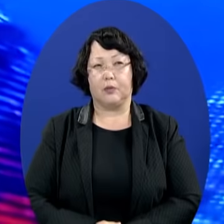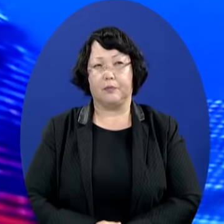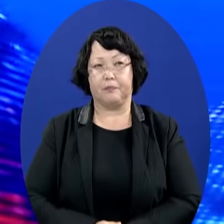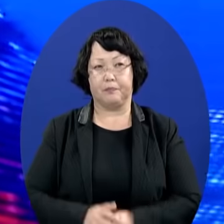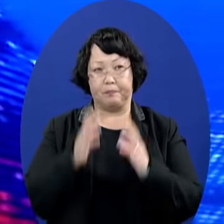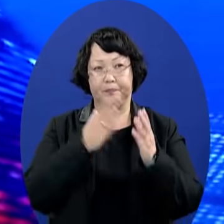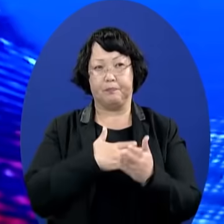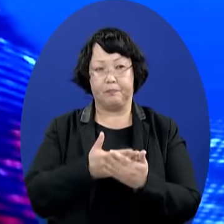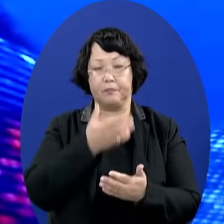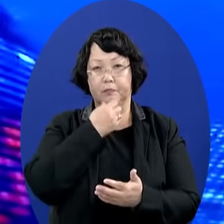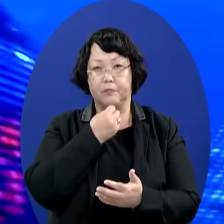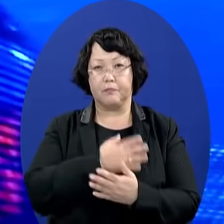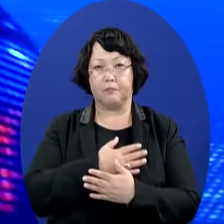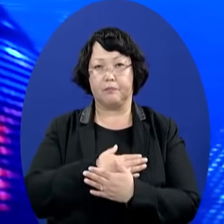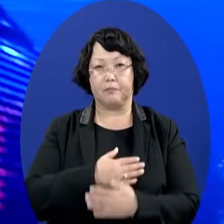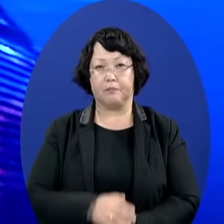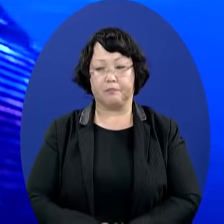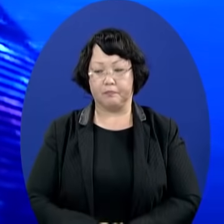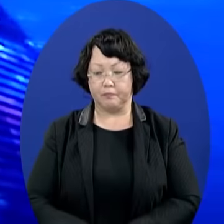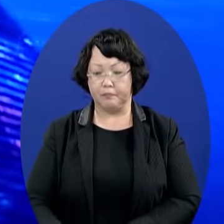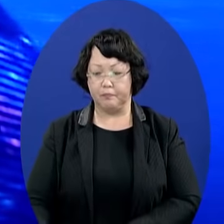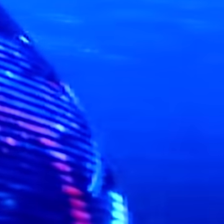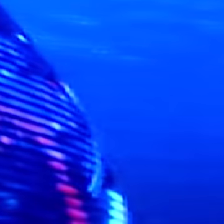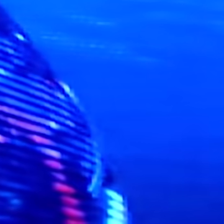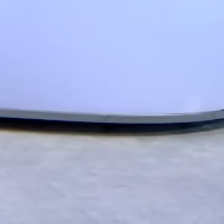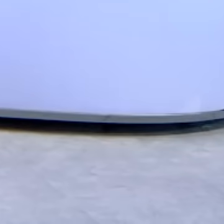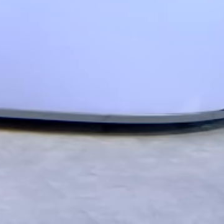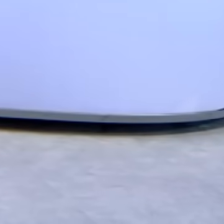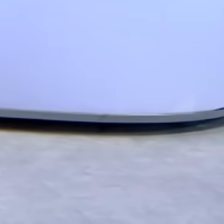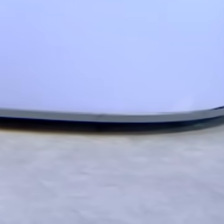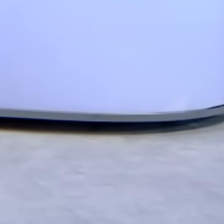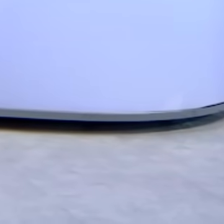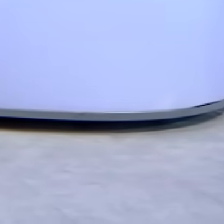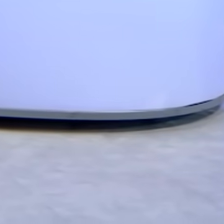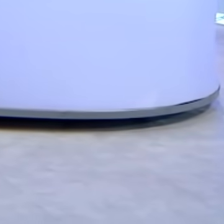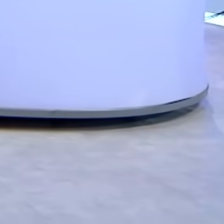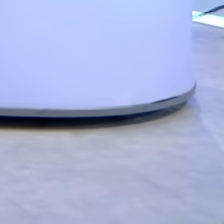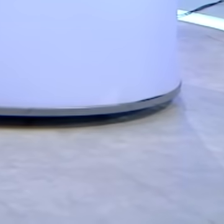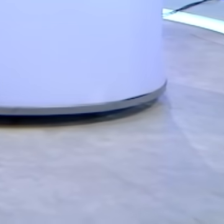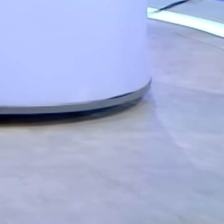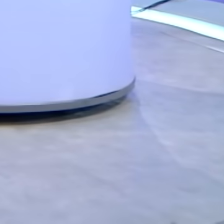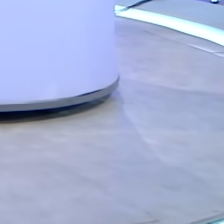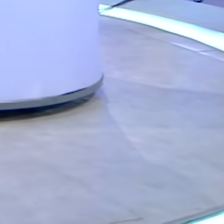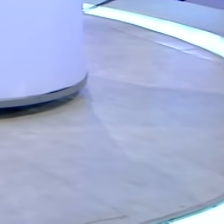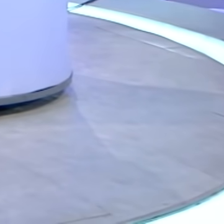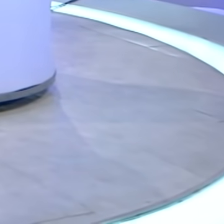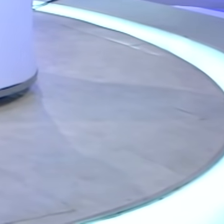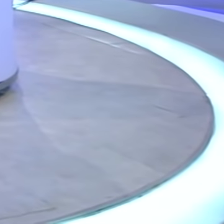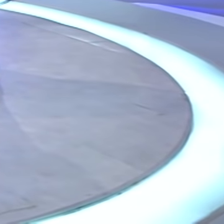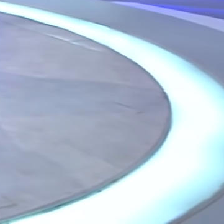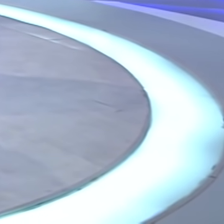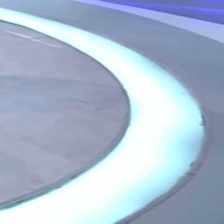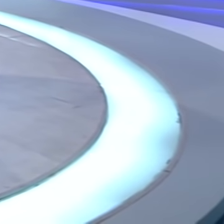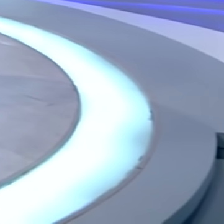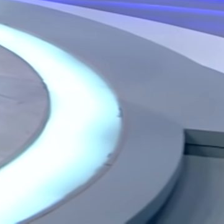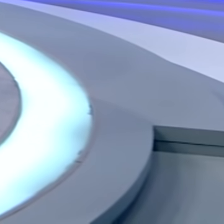За үзэгч та бүхэнд олон улсын мэдээллийн багцыг хүргэлээ. Анхаарлаа хандуулсан баярлалаа. Олон улсын мэдээг таймч төвшин жаргал та бүхэнд хүргэлээ. Үргэлжлүүлэн